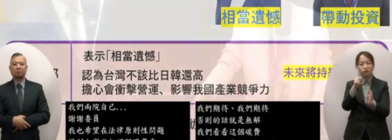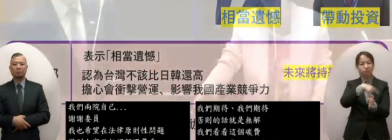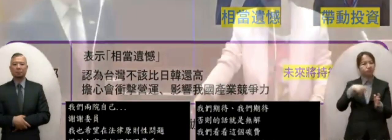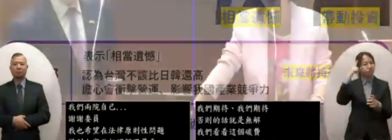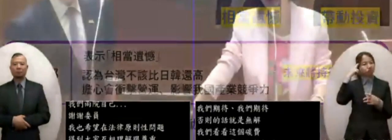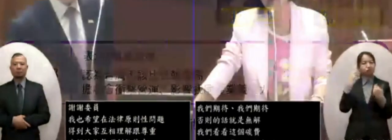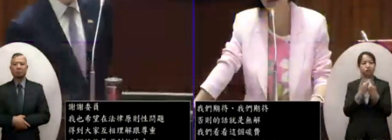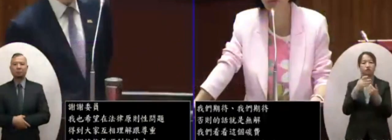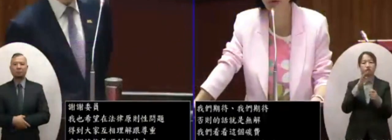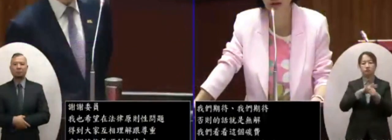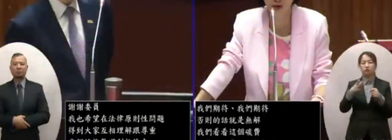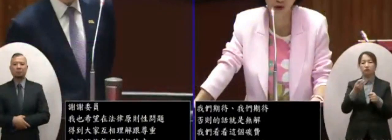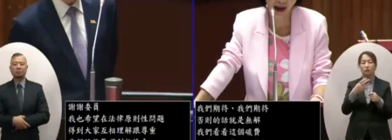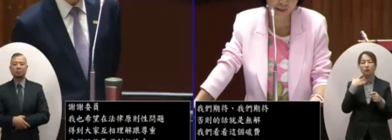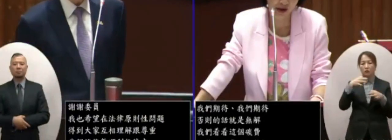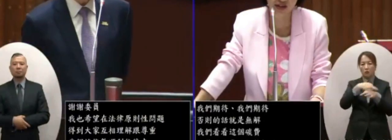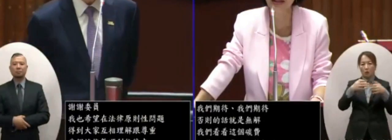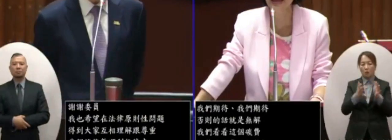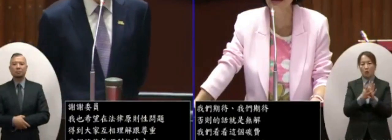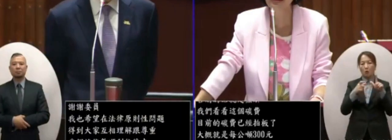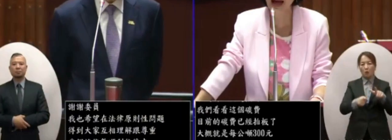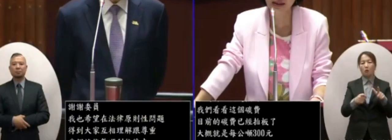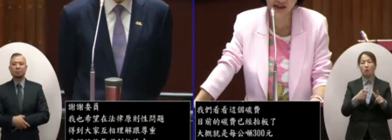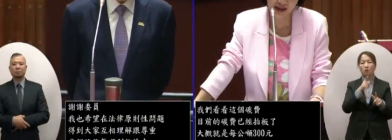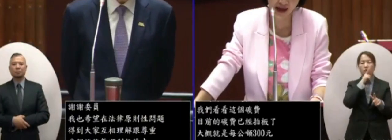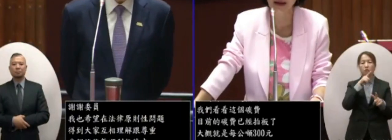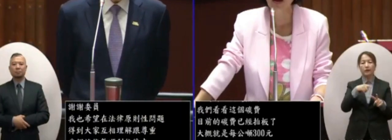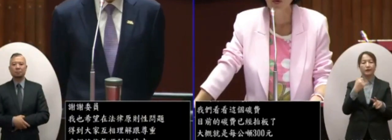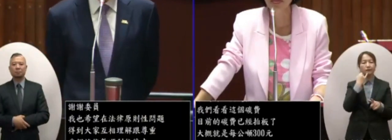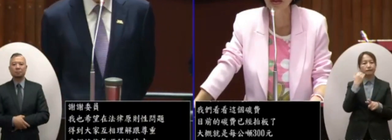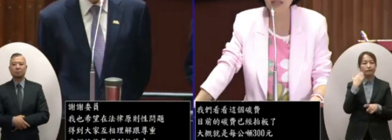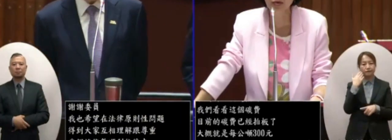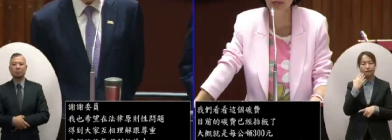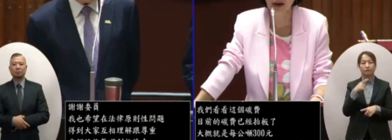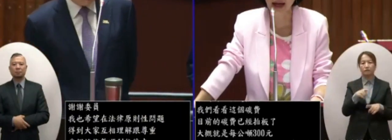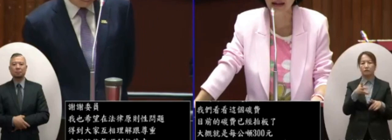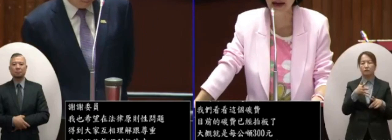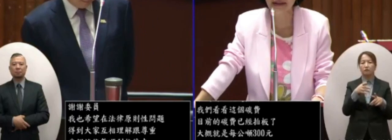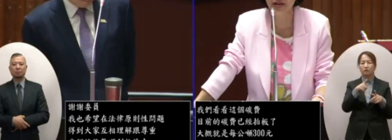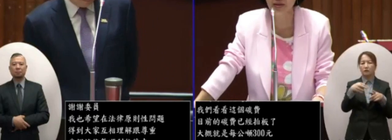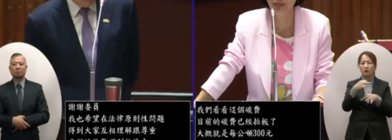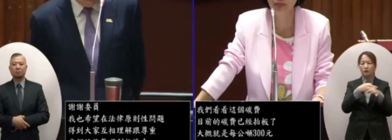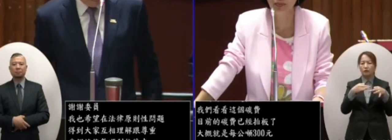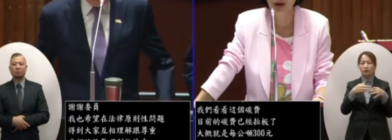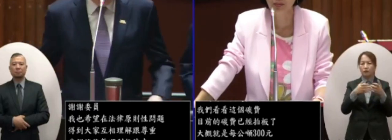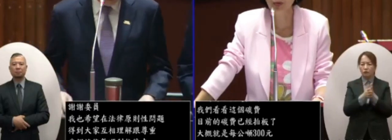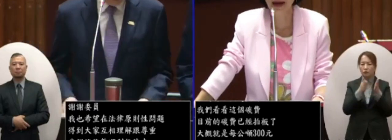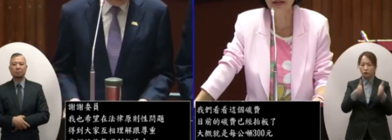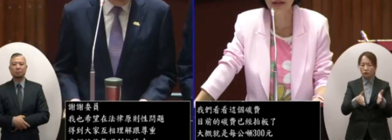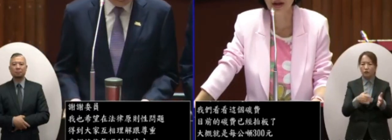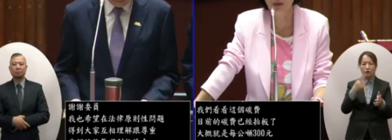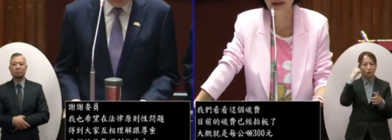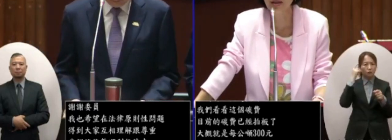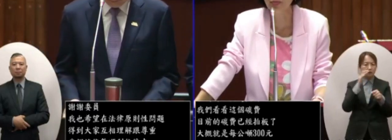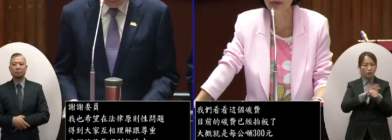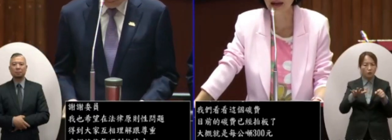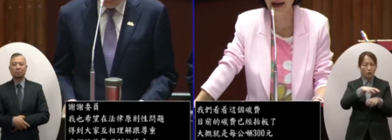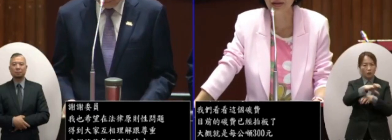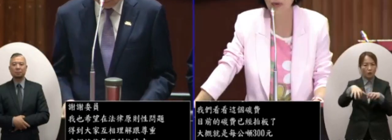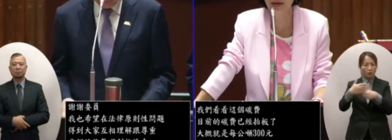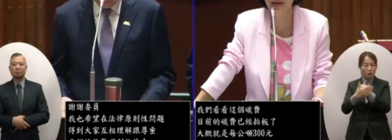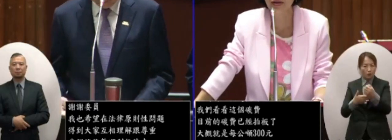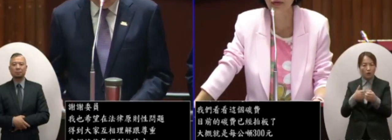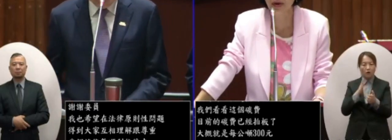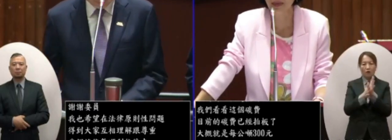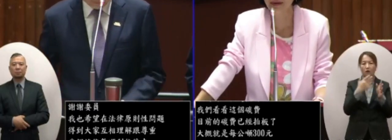道经济部长是公开表示相当的遗憾。我不知道经济部表达遗憾的是不满这个环境部呢，还是对行政院